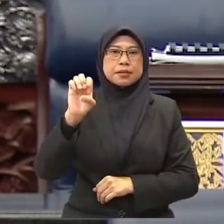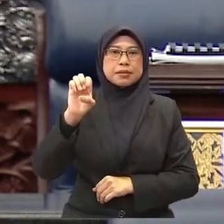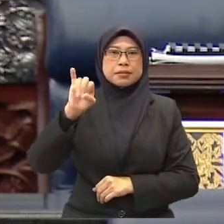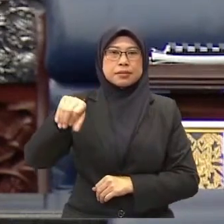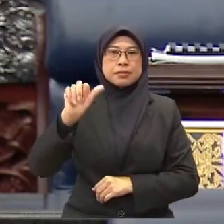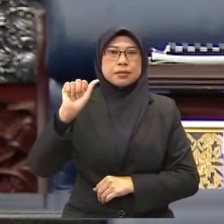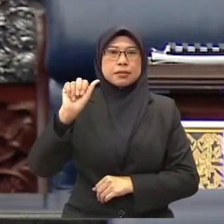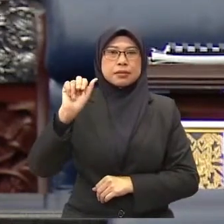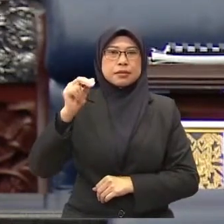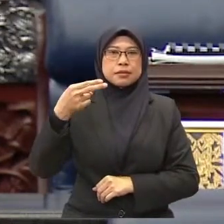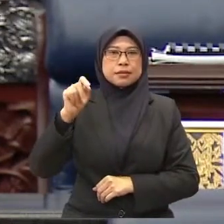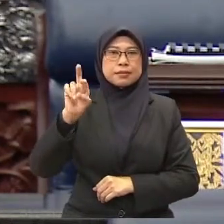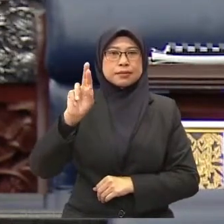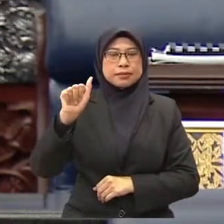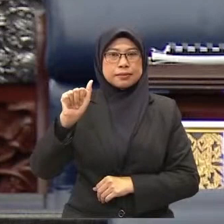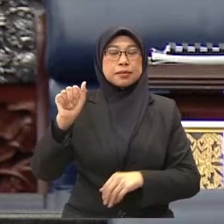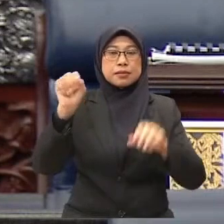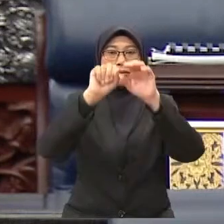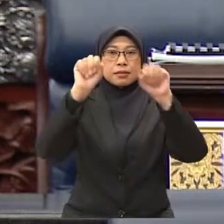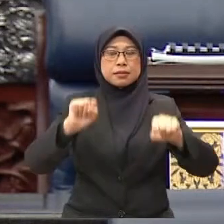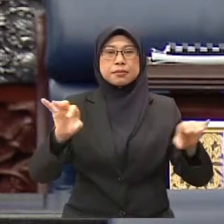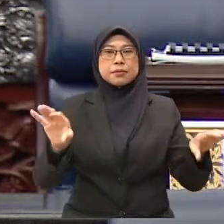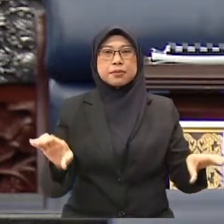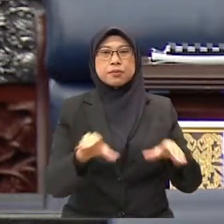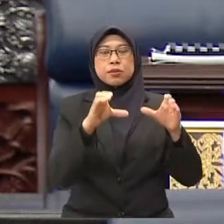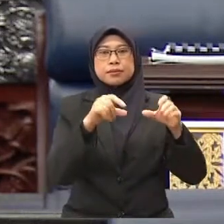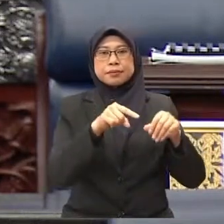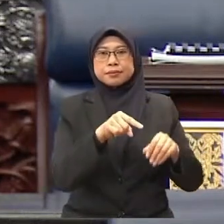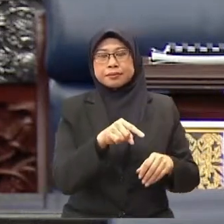merupakan sistem yang saya sebutkan tadi, dibangunkan